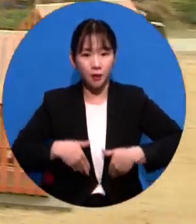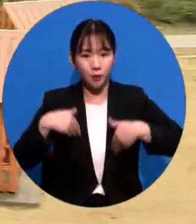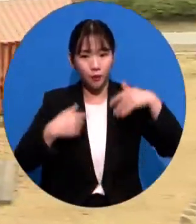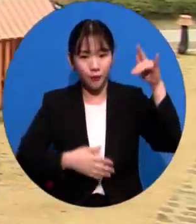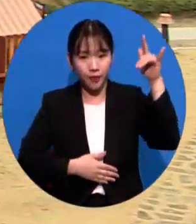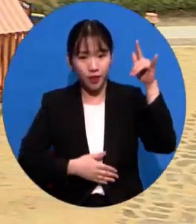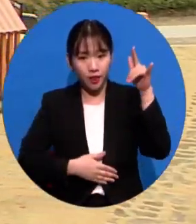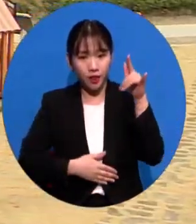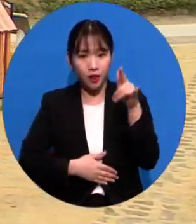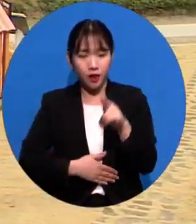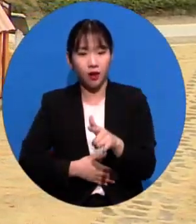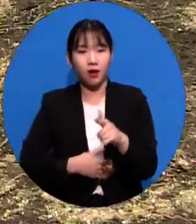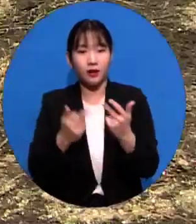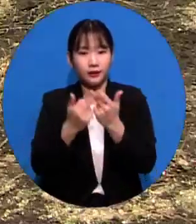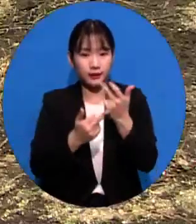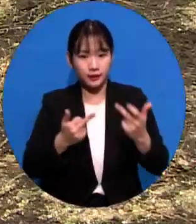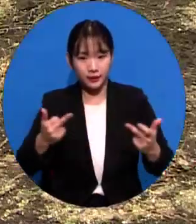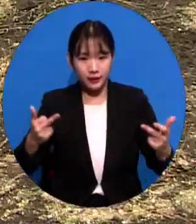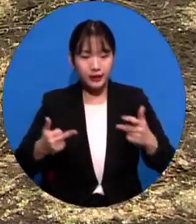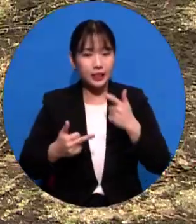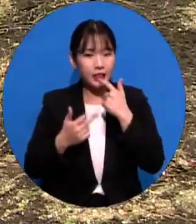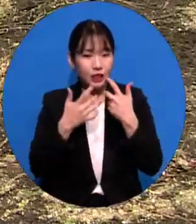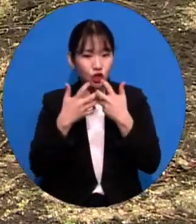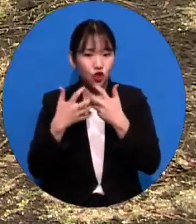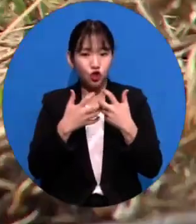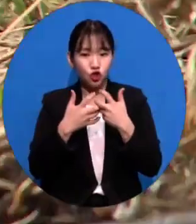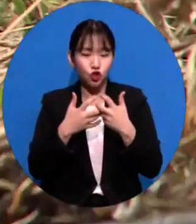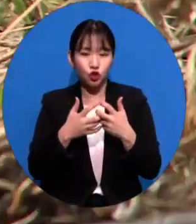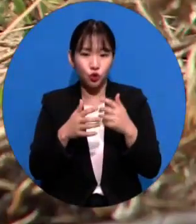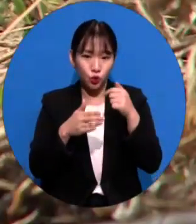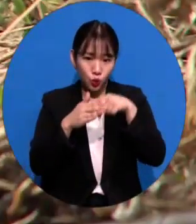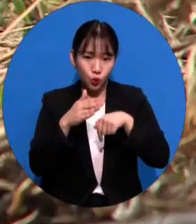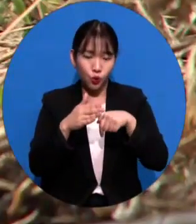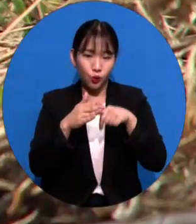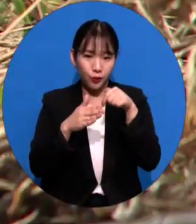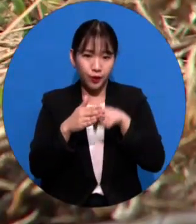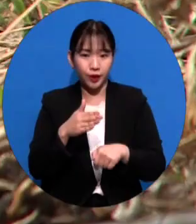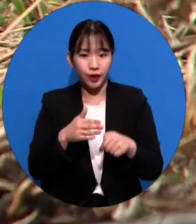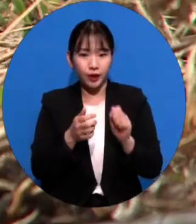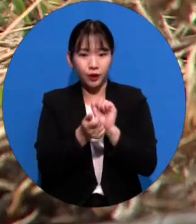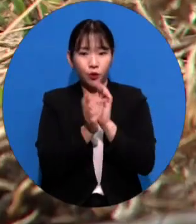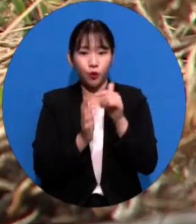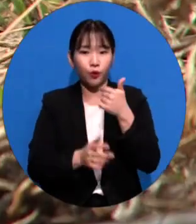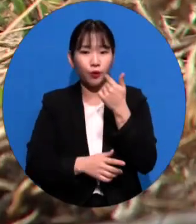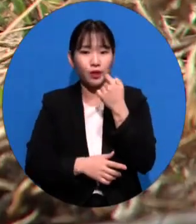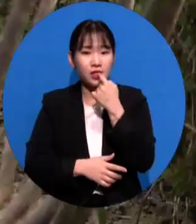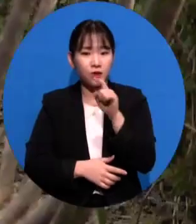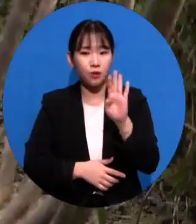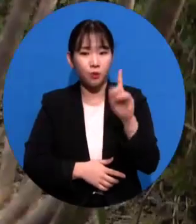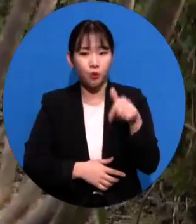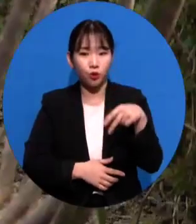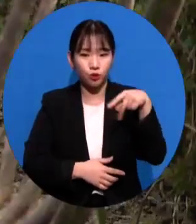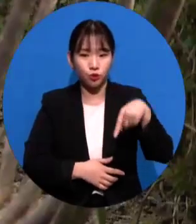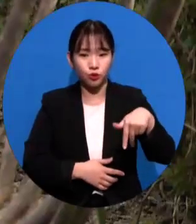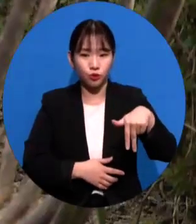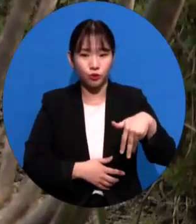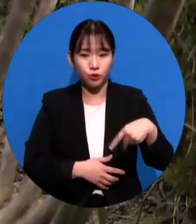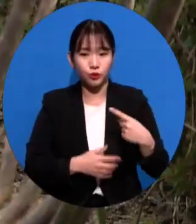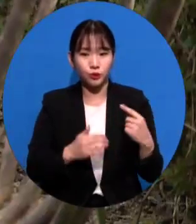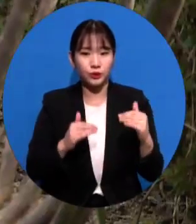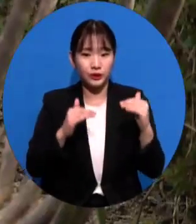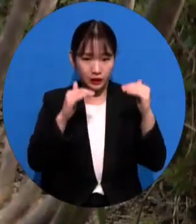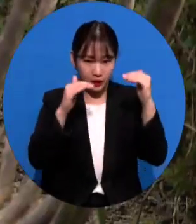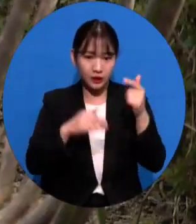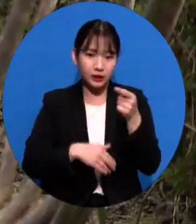봄볕이 낮게 깔린 동산에 눈 속의 꽃, 노란 복수초가 군락을 이루어 피어났습니다. 복수초